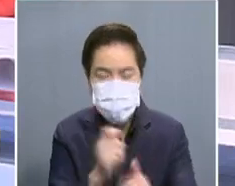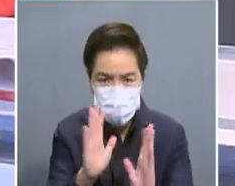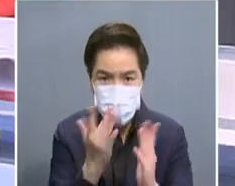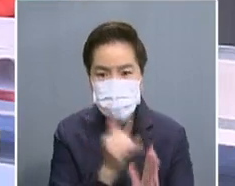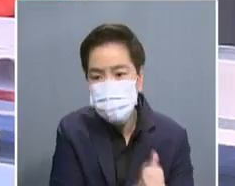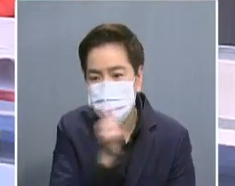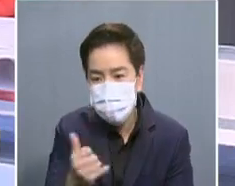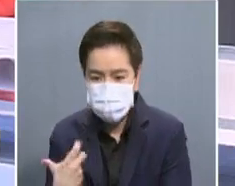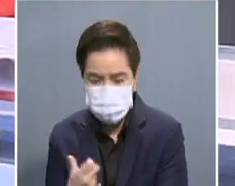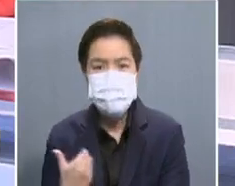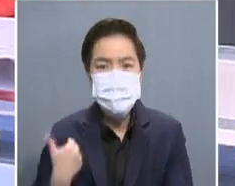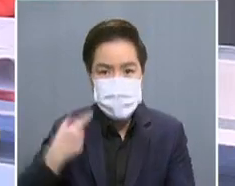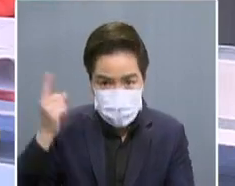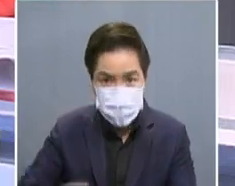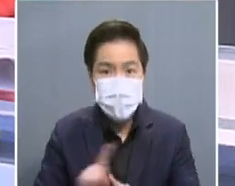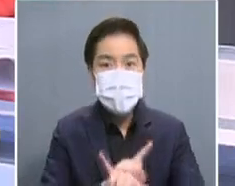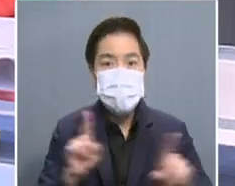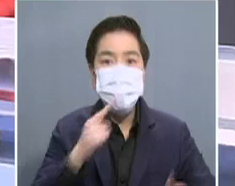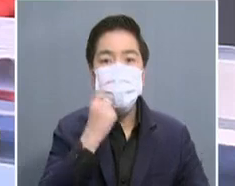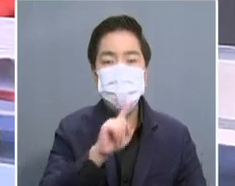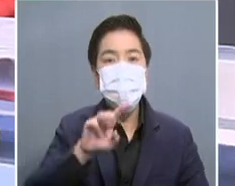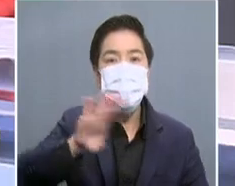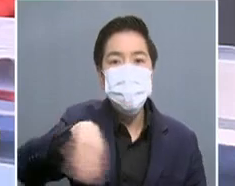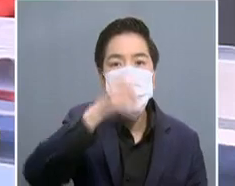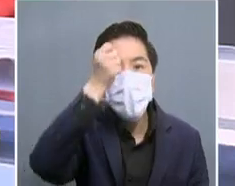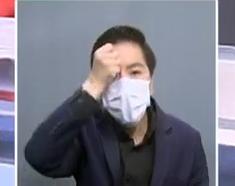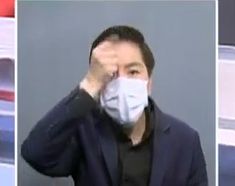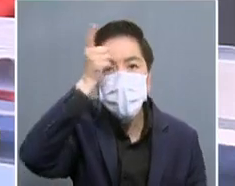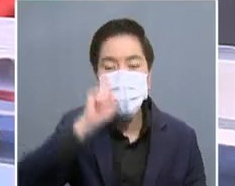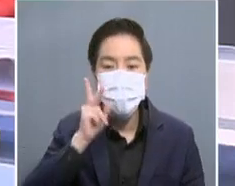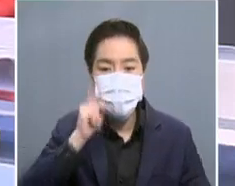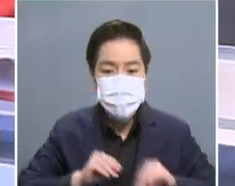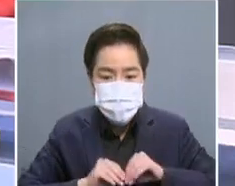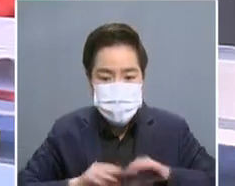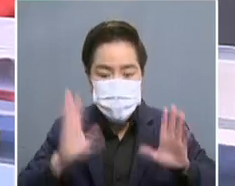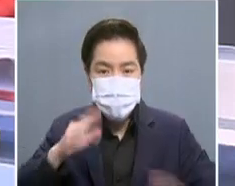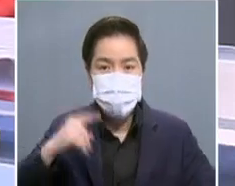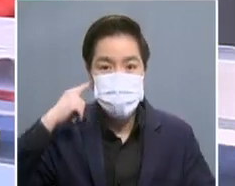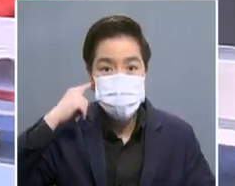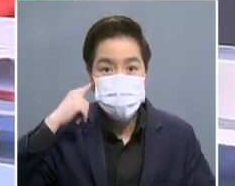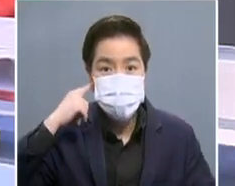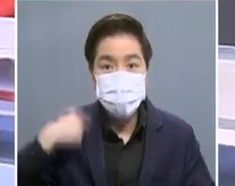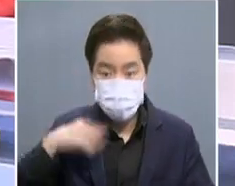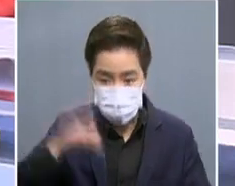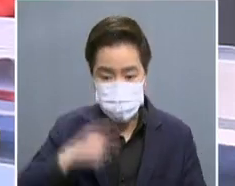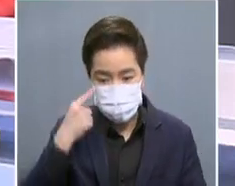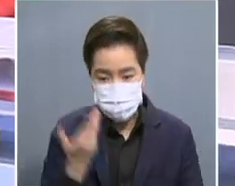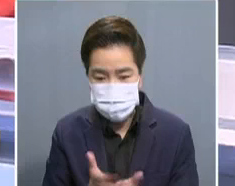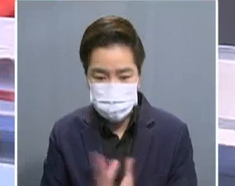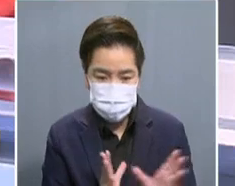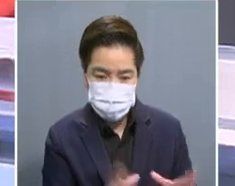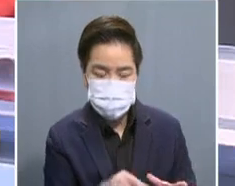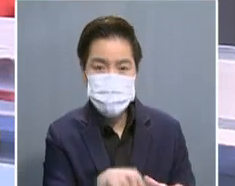ที่แบบนี้นะคะแต่ย้ำนะคะว่าช่วงแรกเข้าใจว่าสิ่งที่แถลงออกมาถ้าฟังแบบเมื่อกี้นะน่าจะแบ่งให้กับคนกลุ่ม